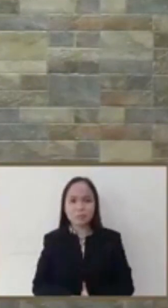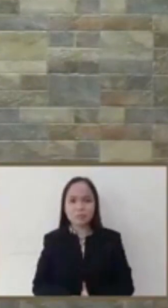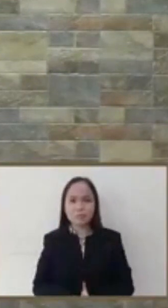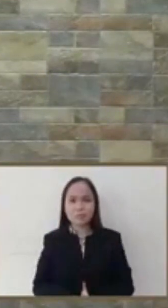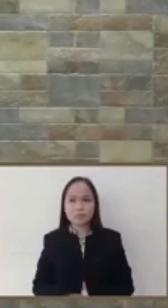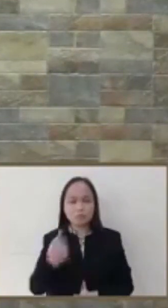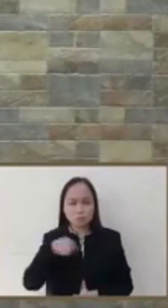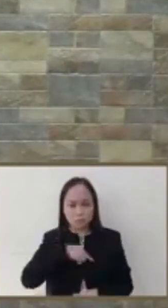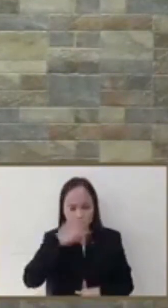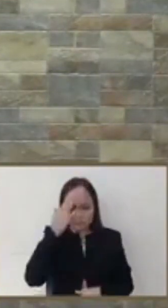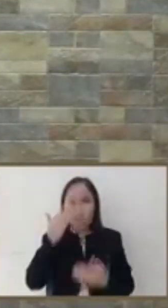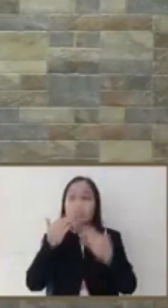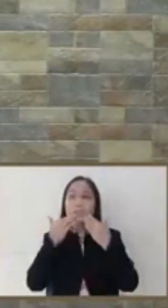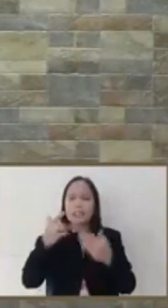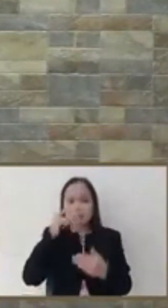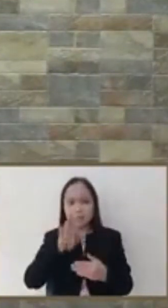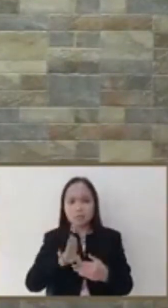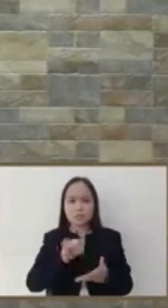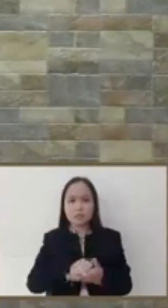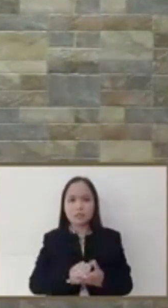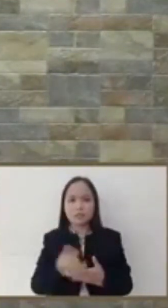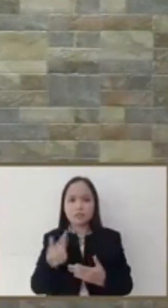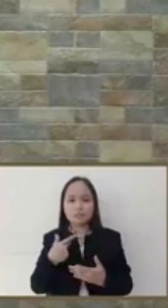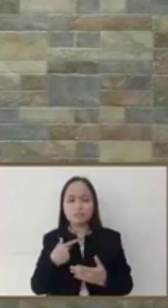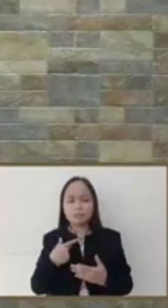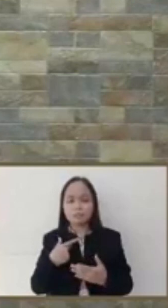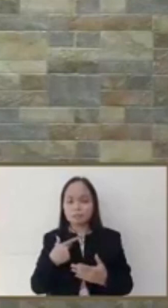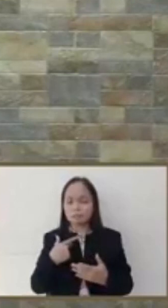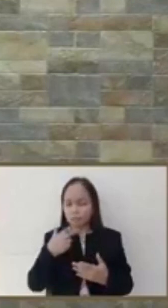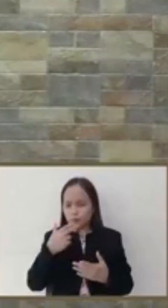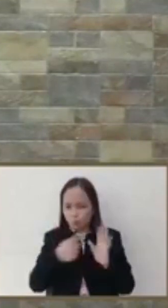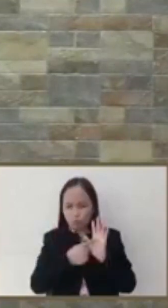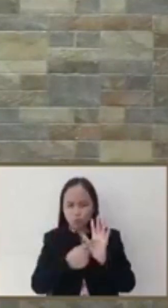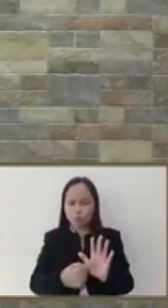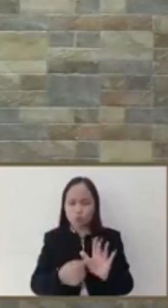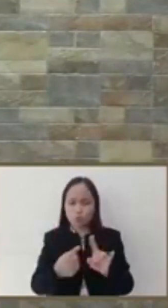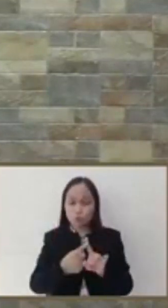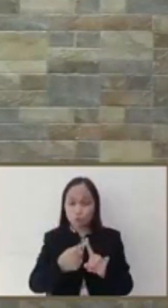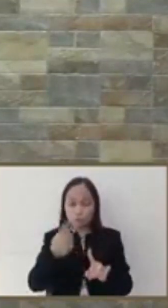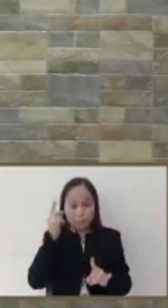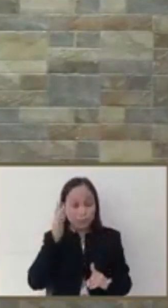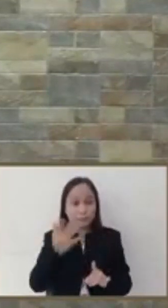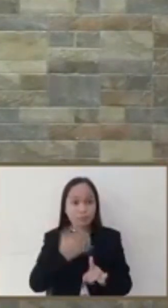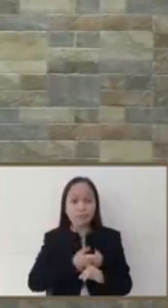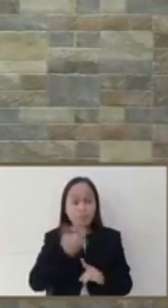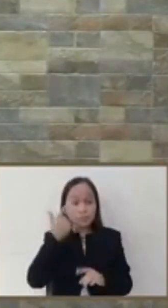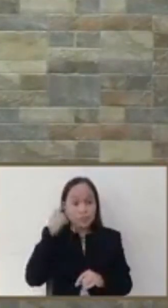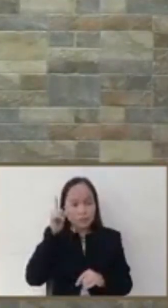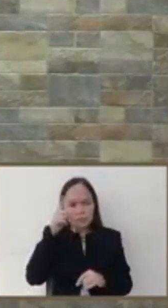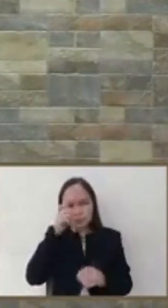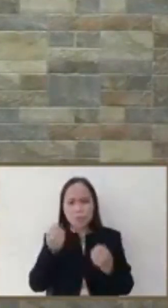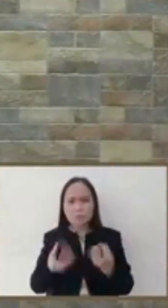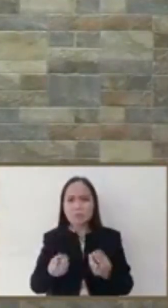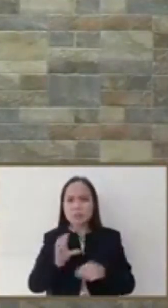tayo sa Panginoon na nire-reveal pa sa akin ng Panginoon ang mensaheng ito para makarating sa bawat isa sa atin. Because in many churches,